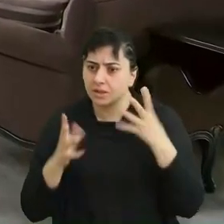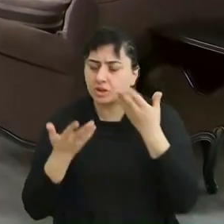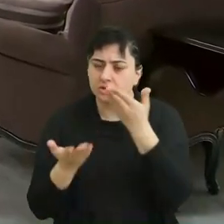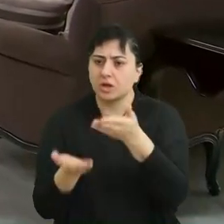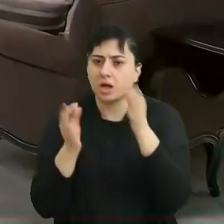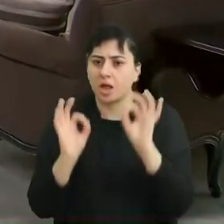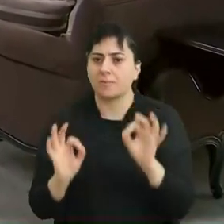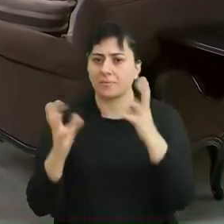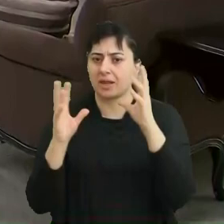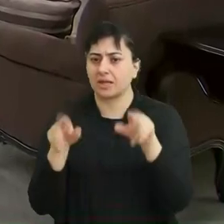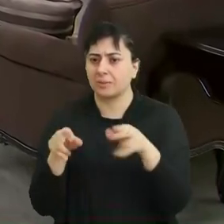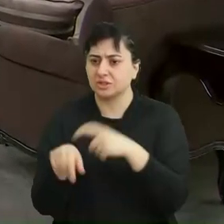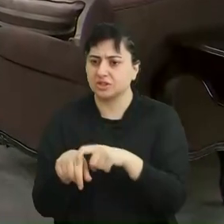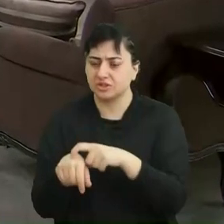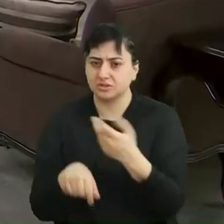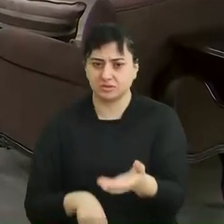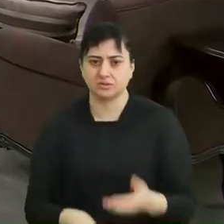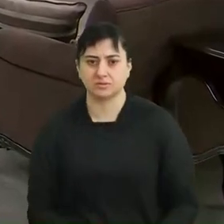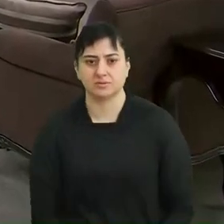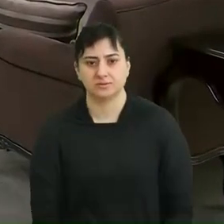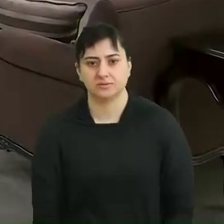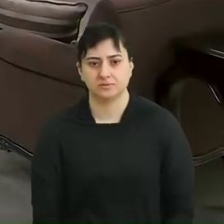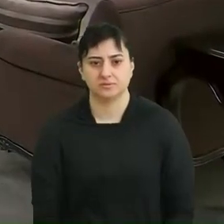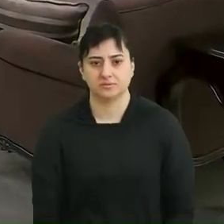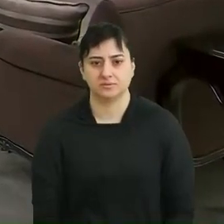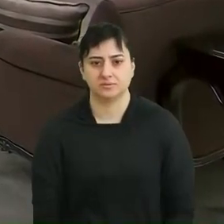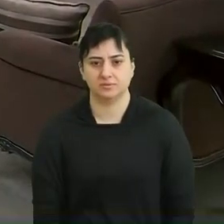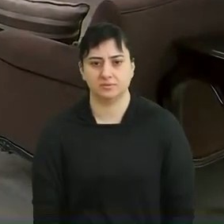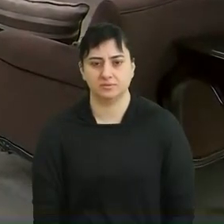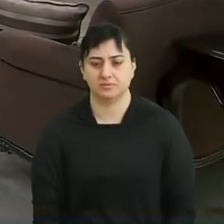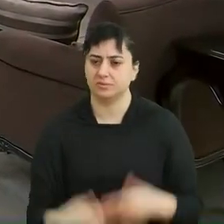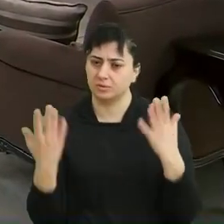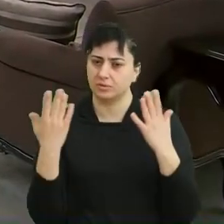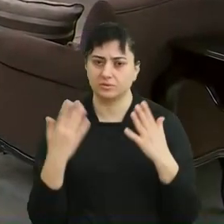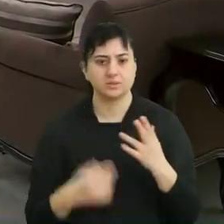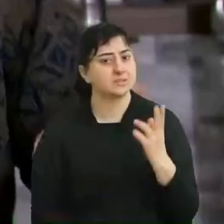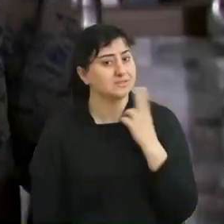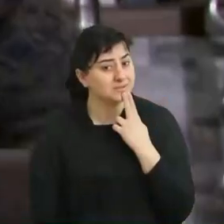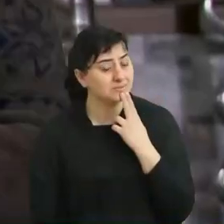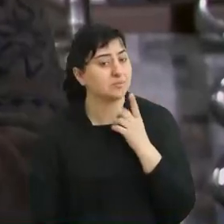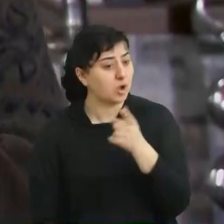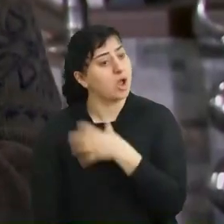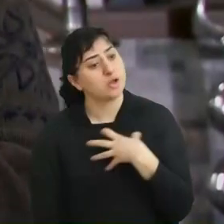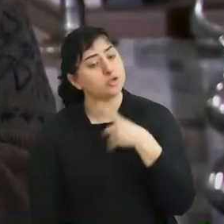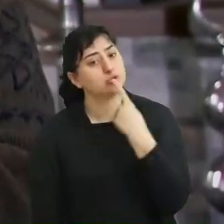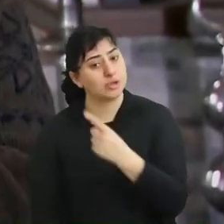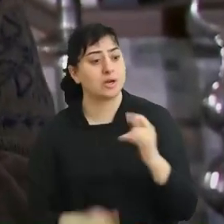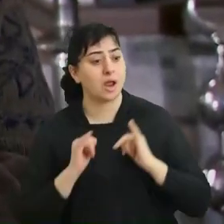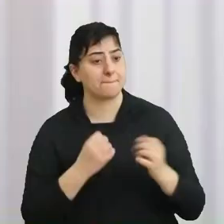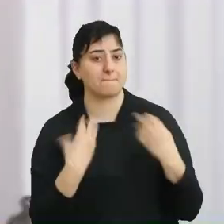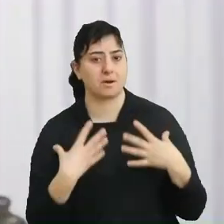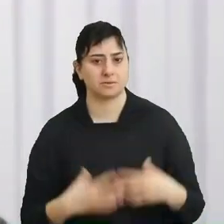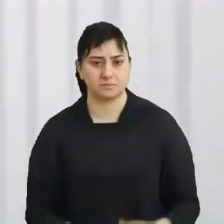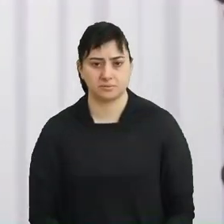yok ki sen her an delirecek vaziyette dolaşıyorsun zaten. Biricik elinde hasır çamaşır Allah sepetiyle çıka kızım, geldi. Ama anana söyle de beni rahat